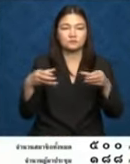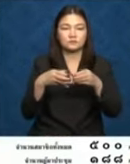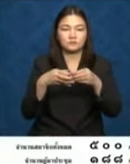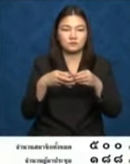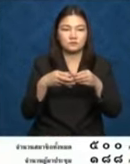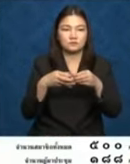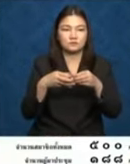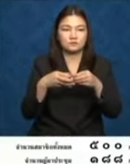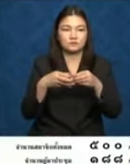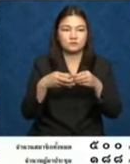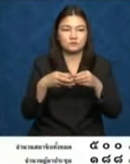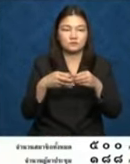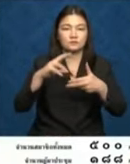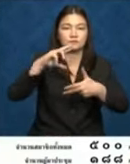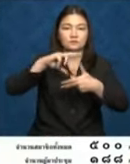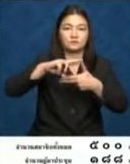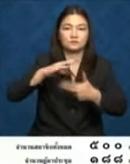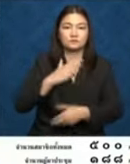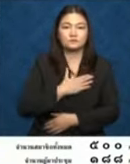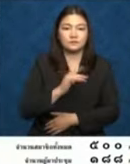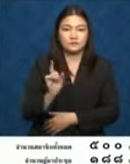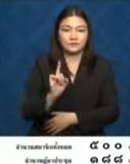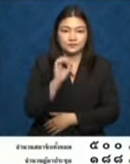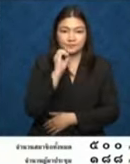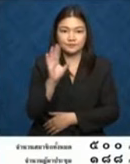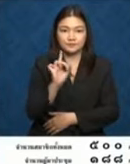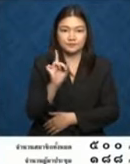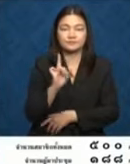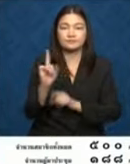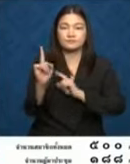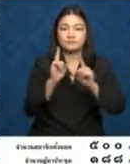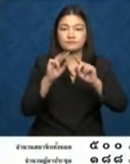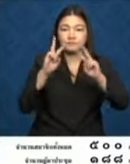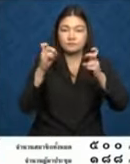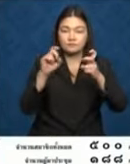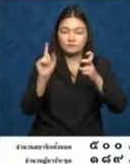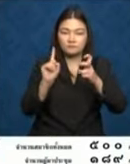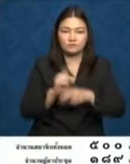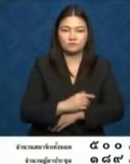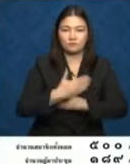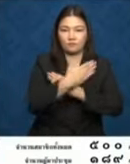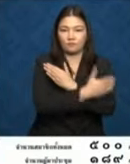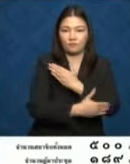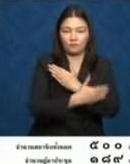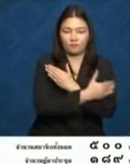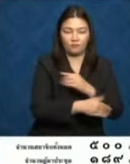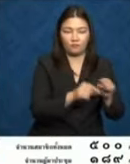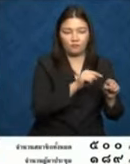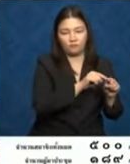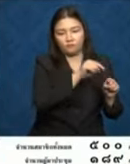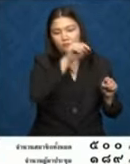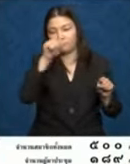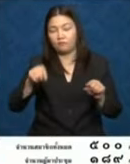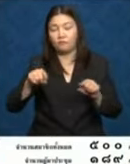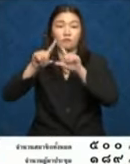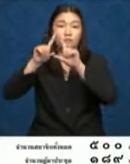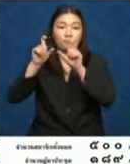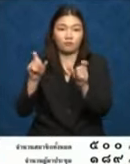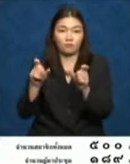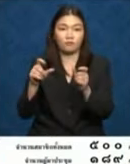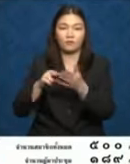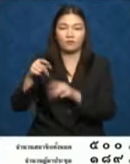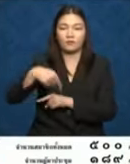ฐท่านประธานครับวันนี้ผมขออนุญาตหารือเกี่ยวกับเรื่องรถไฟไปเพชรบูรณ์จังหวัดเพชรบูรณ์ได้มีการผลัก